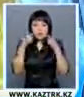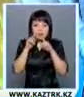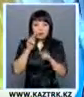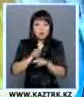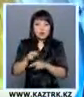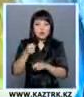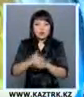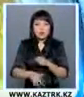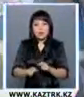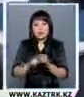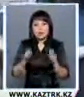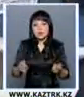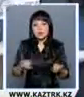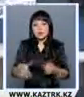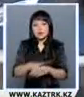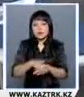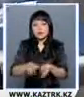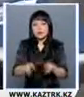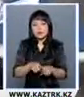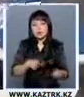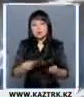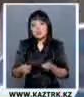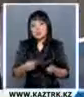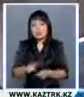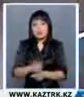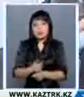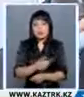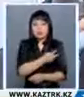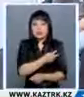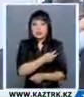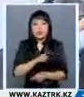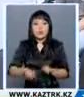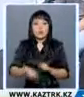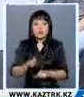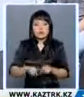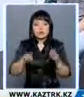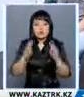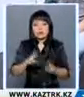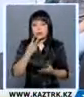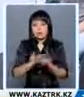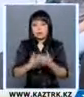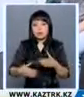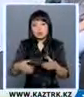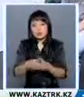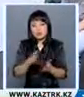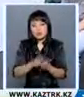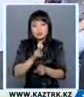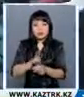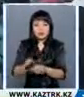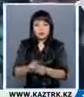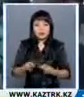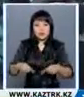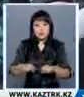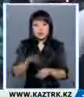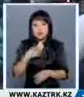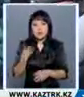білім беру орталығын ашты. Бүгін онда Балтық елдерінің жетекші дәрігерлері отандық мамандарға семинар өткізіп, шеберлік сыныптарын ұйымдастырды.